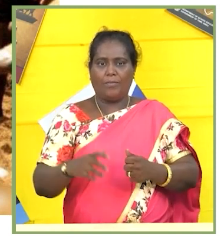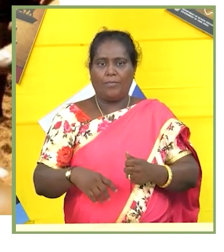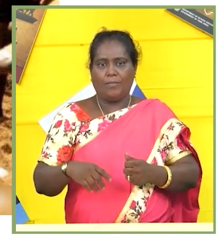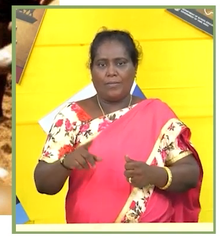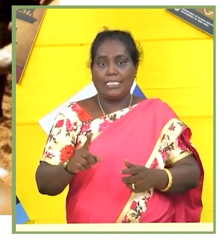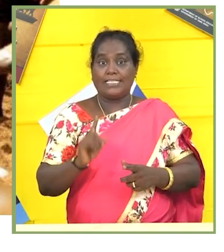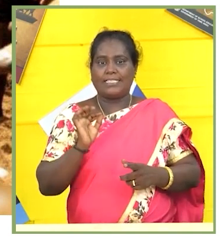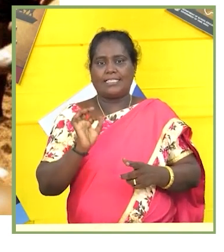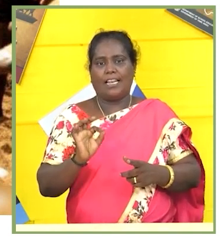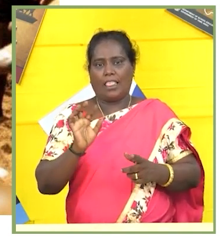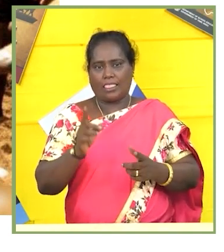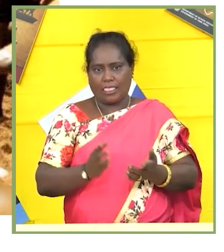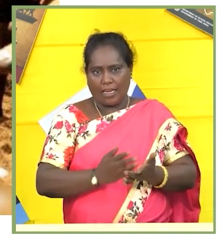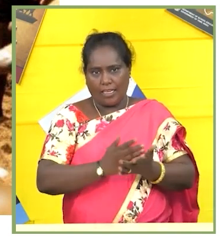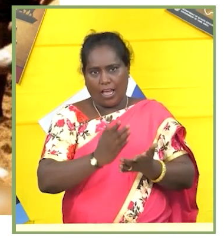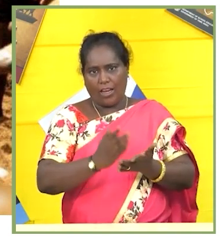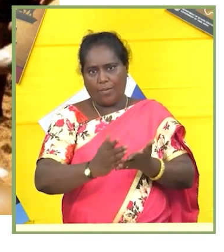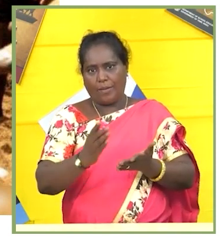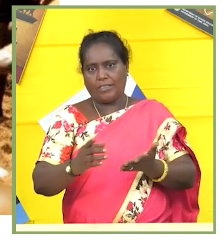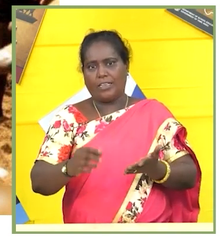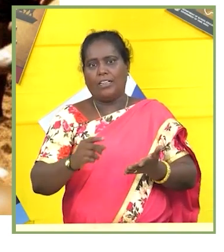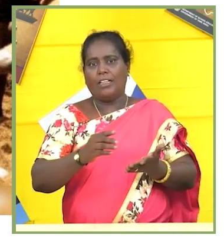காளைகளுக்கும் மாடுபிடி வீரர்களுக்கும் தான். ஆம்,